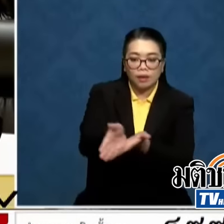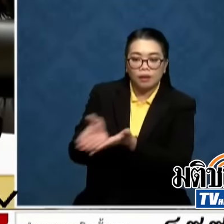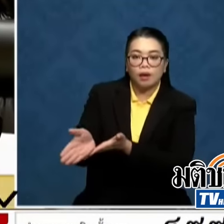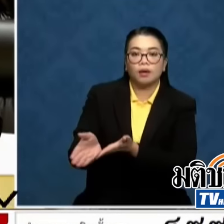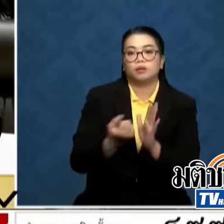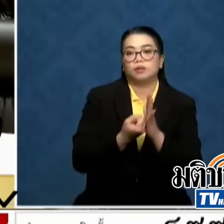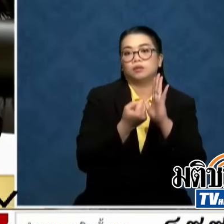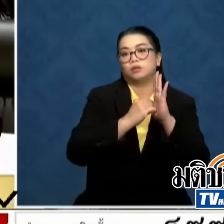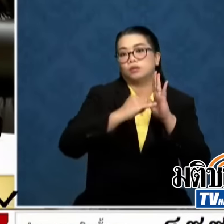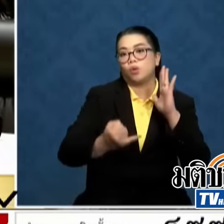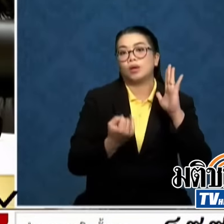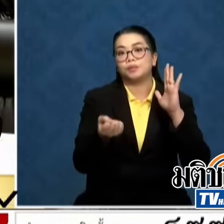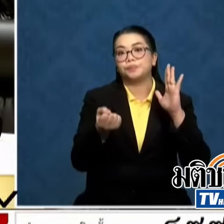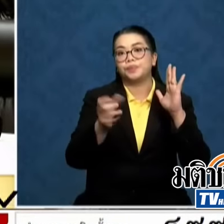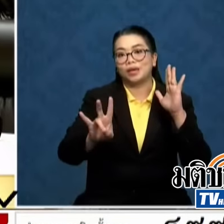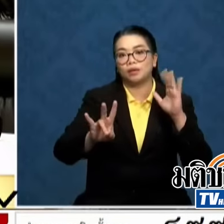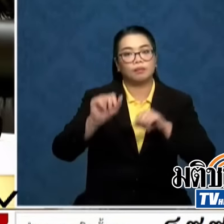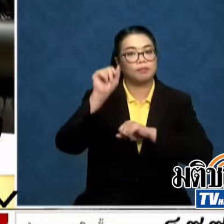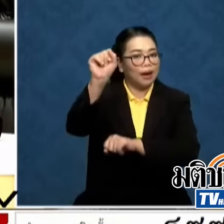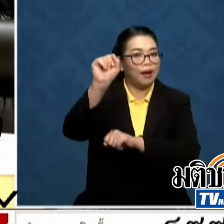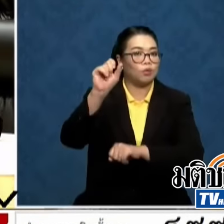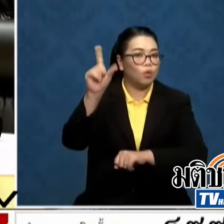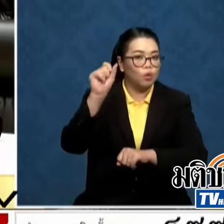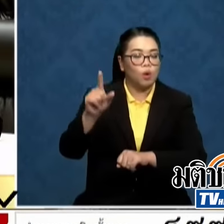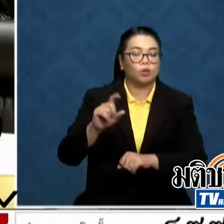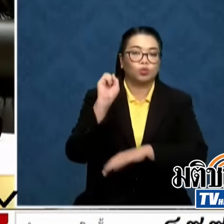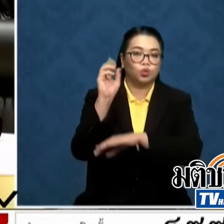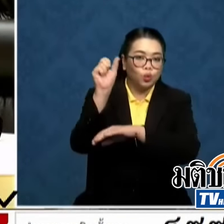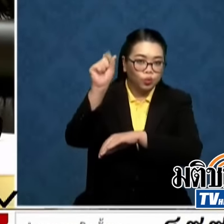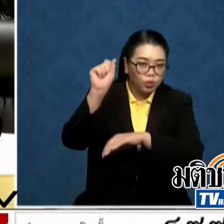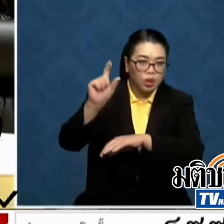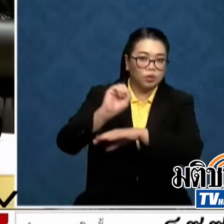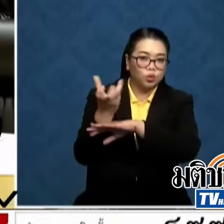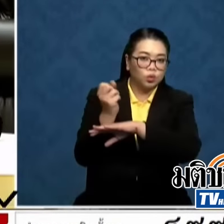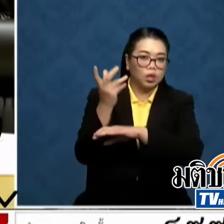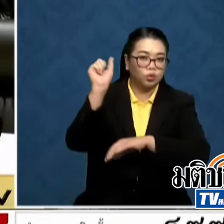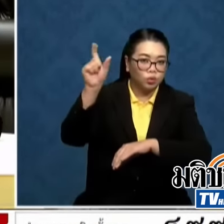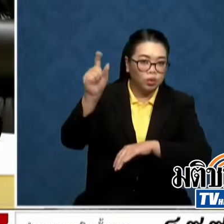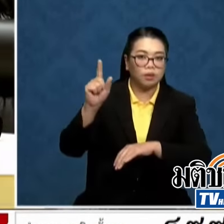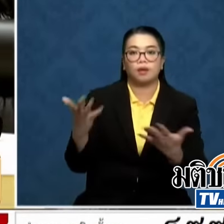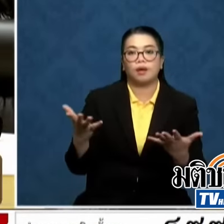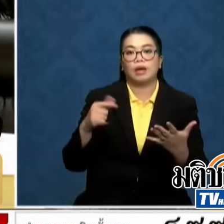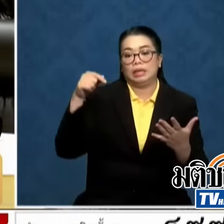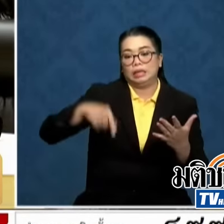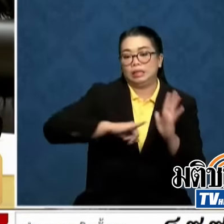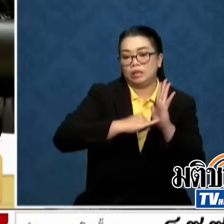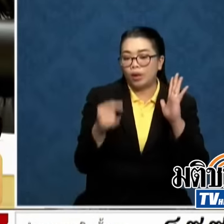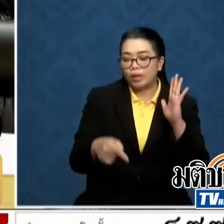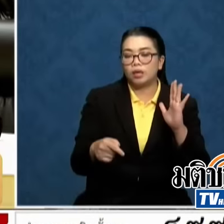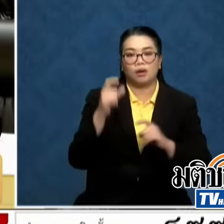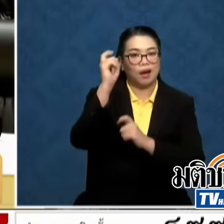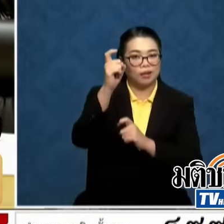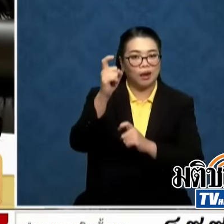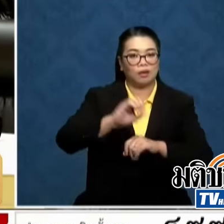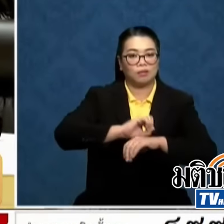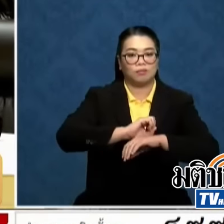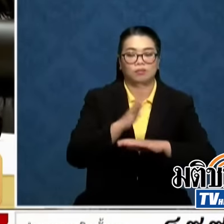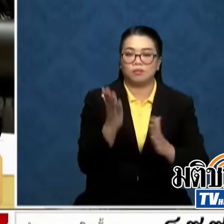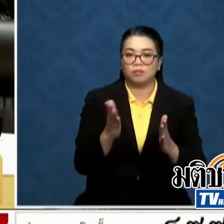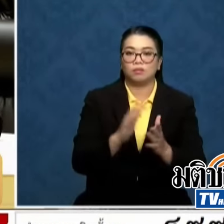ตใน17จังหวัดเนี่ยท่านประกาศเลยยกตัวอย่างเลยว่าจังหวัดนี้ชก